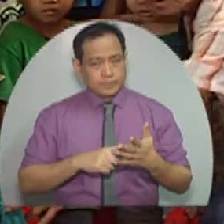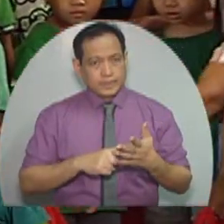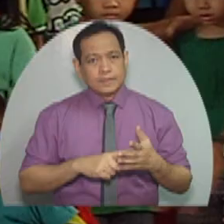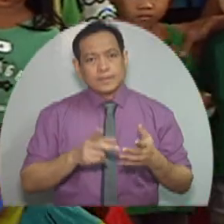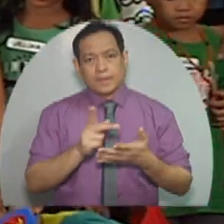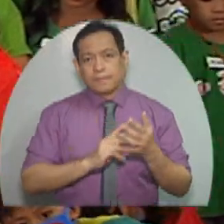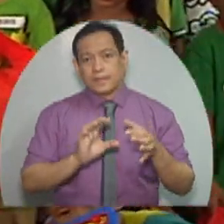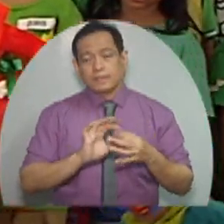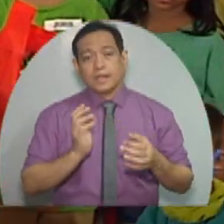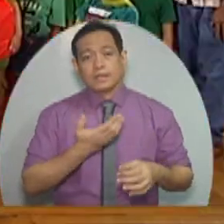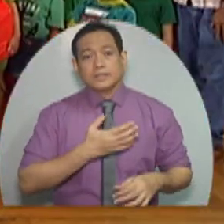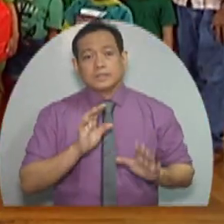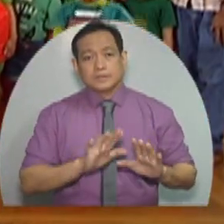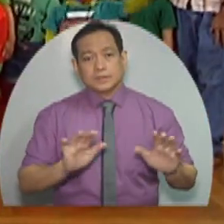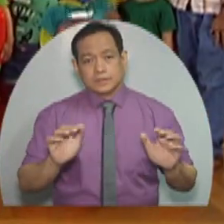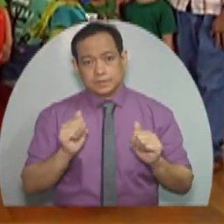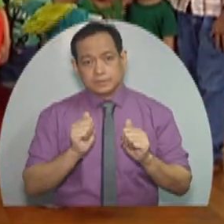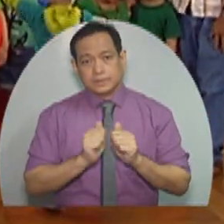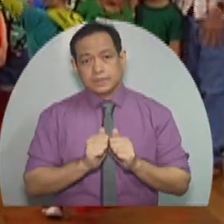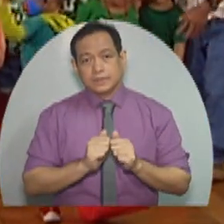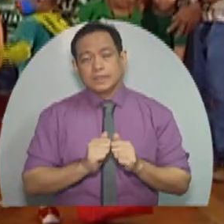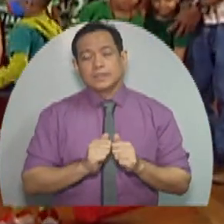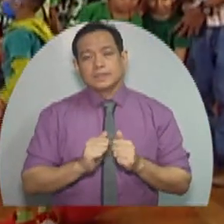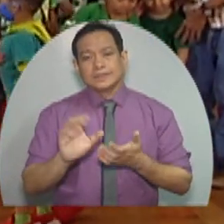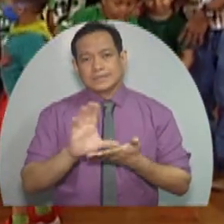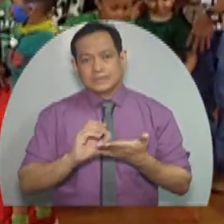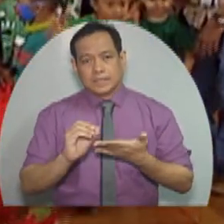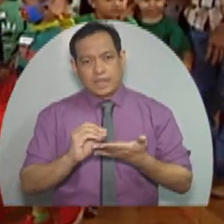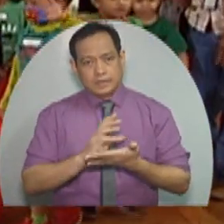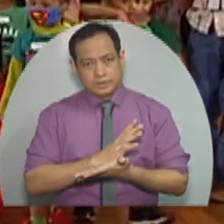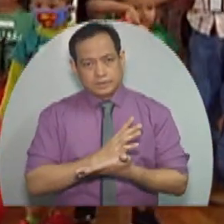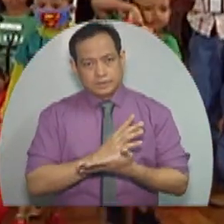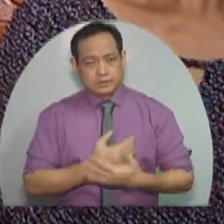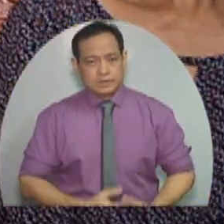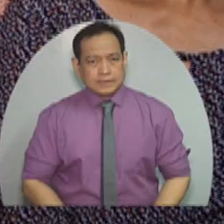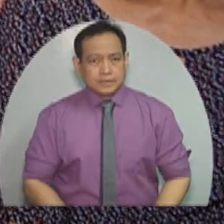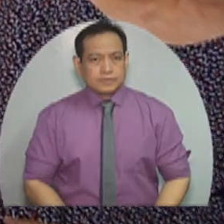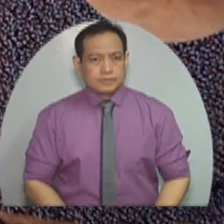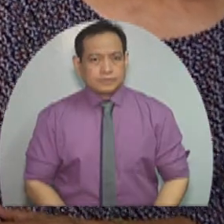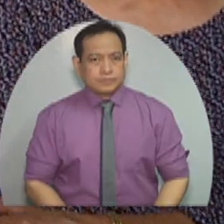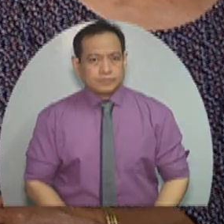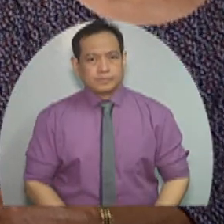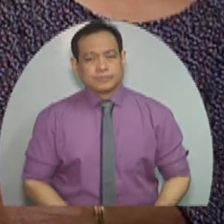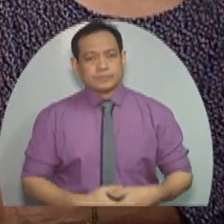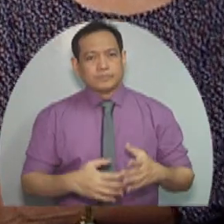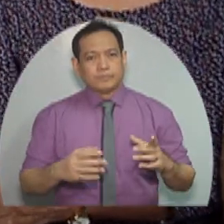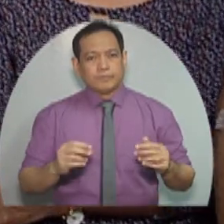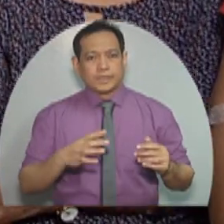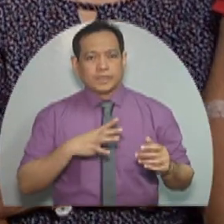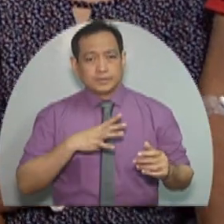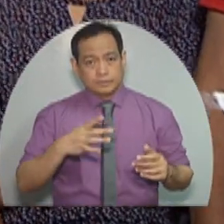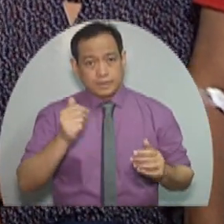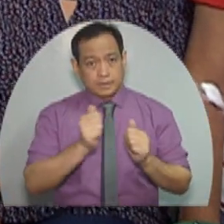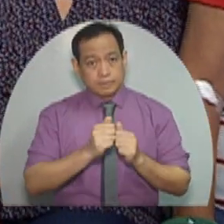mga batang K program para sa mga batang merong leukemia o cancer. Wala po. Parang wala lang sa